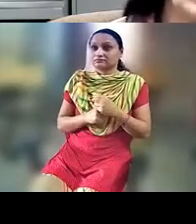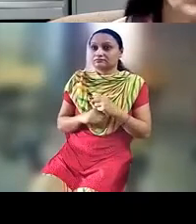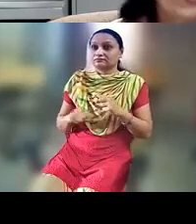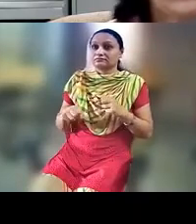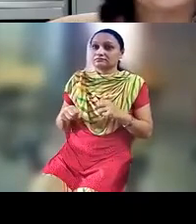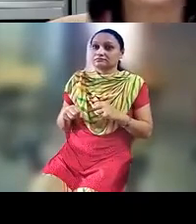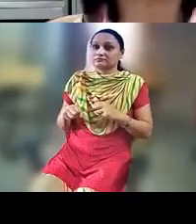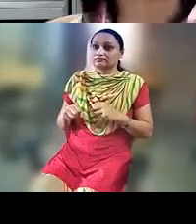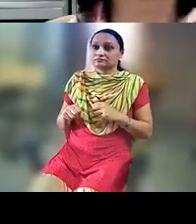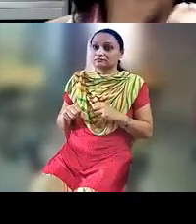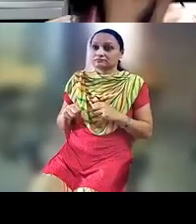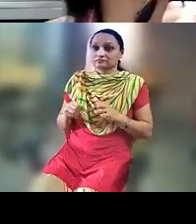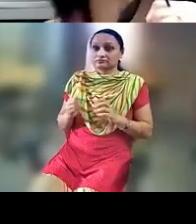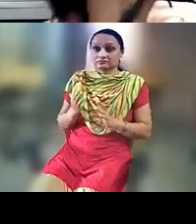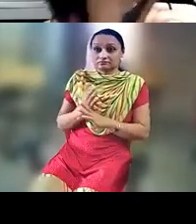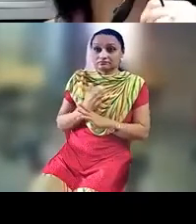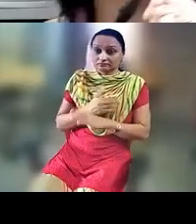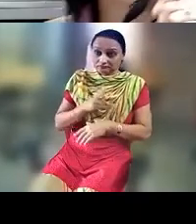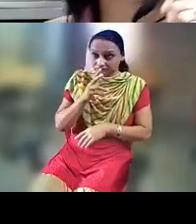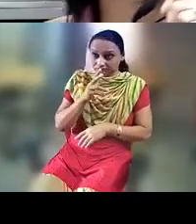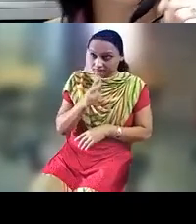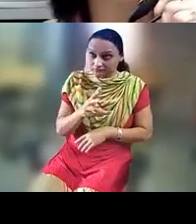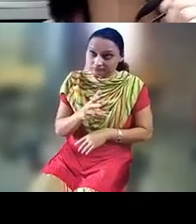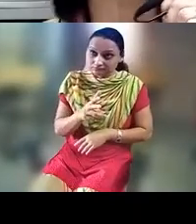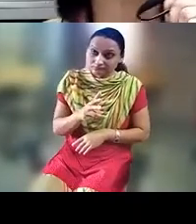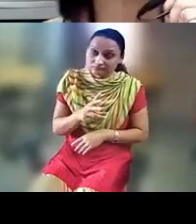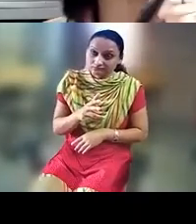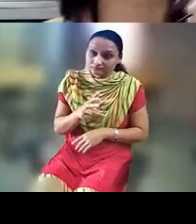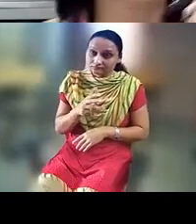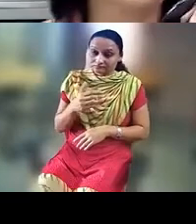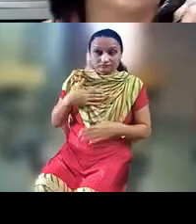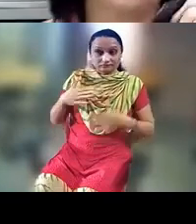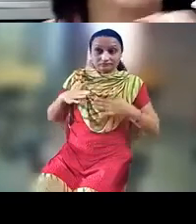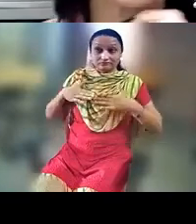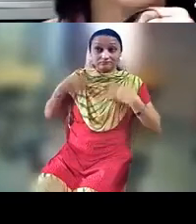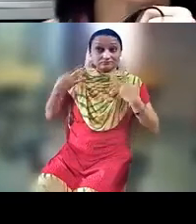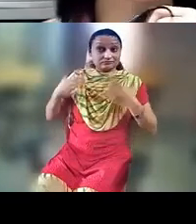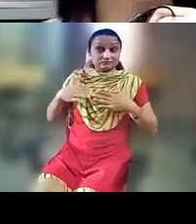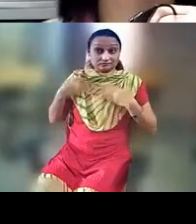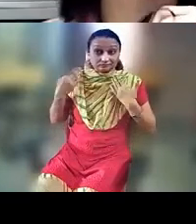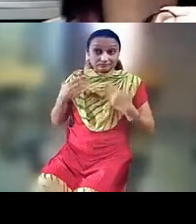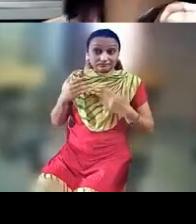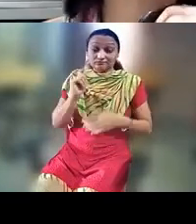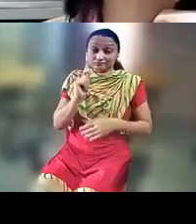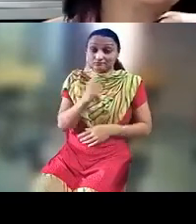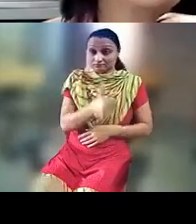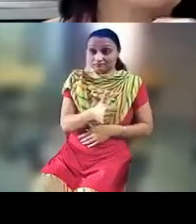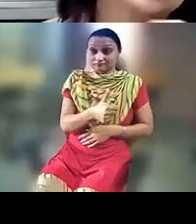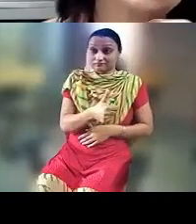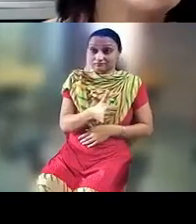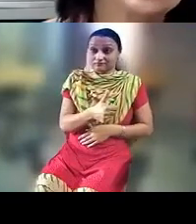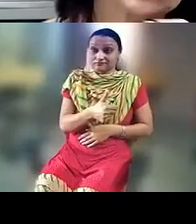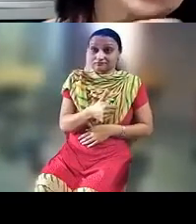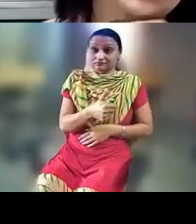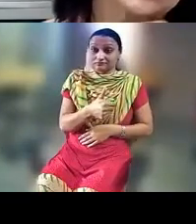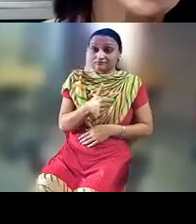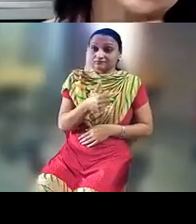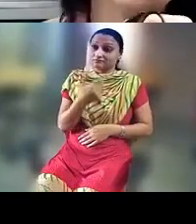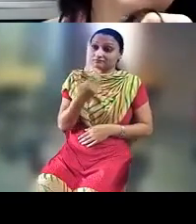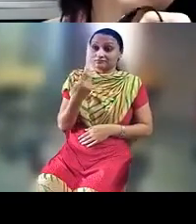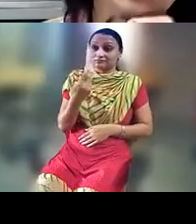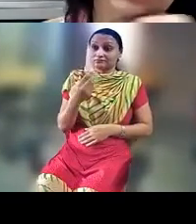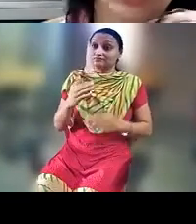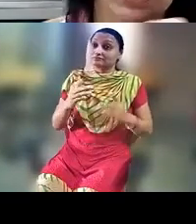चाहिए, बजाय ये कहने के कि मुझे खुशी है कि तुमने ये किया। तो उसमें वो जब भी कभी कुछ अच्छा काम